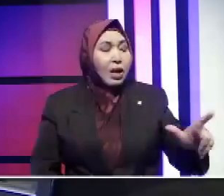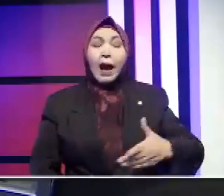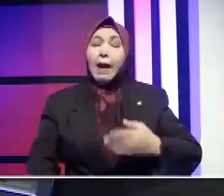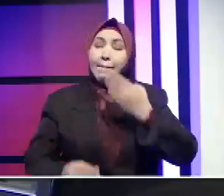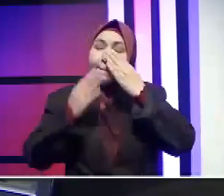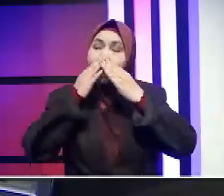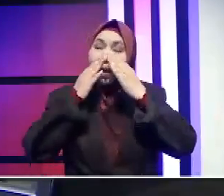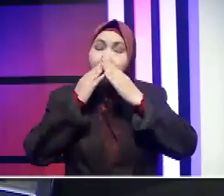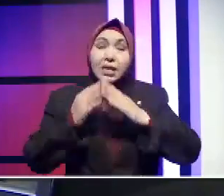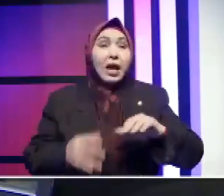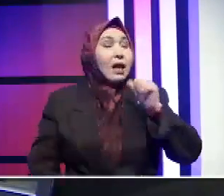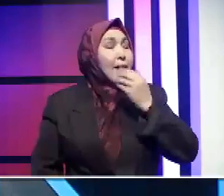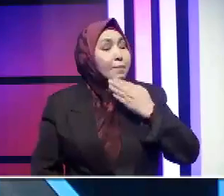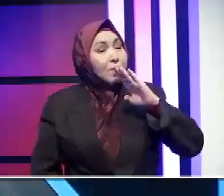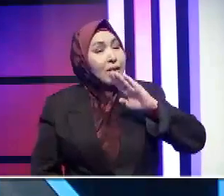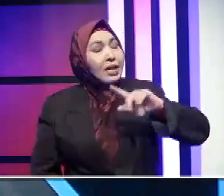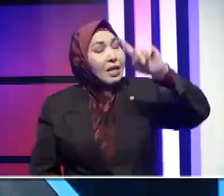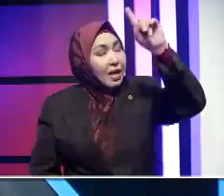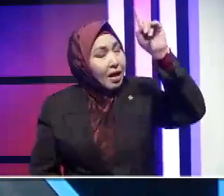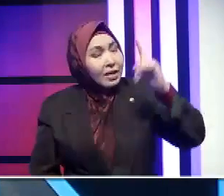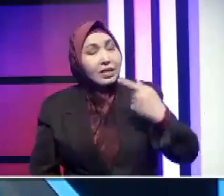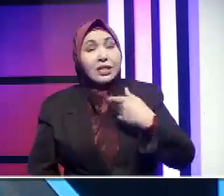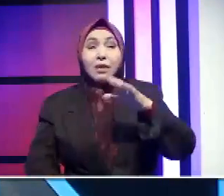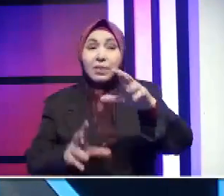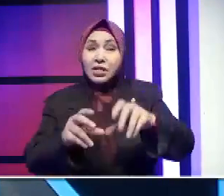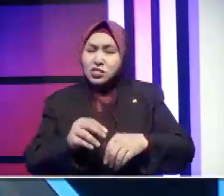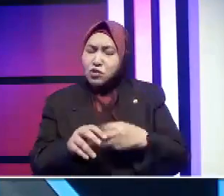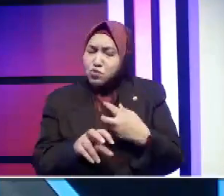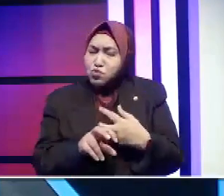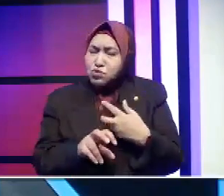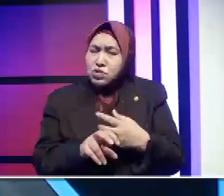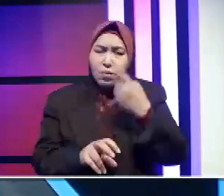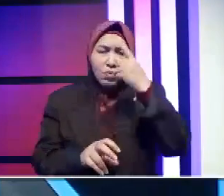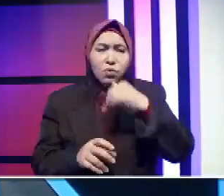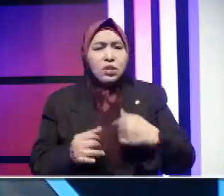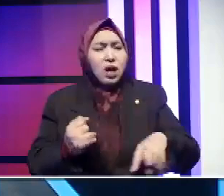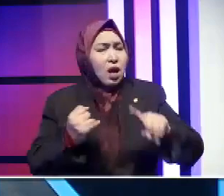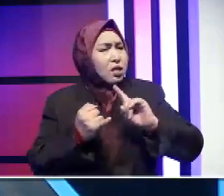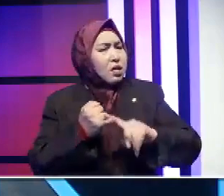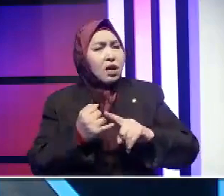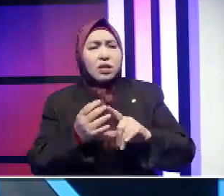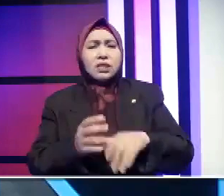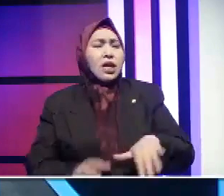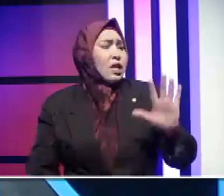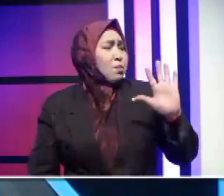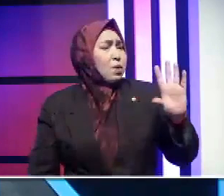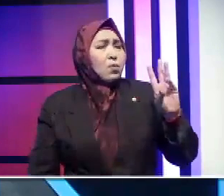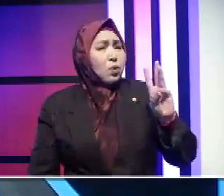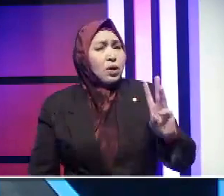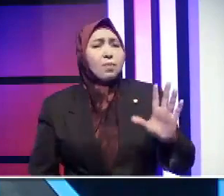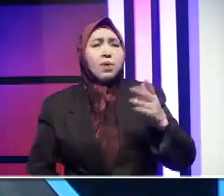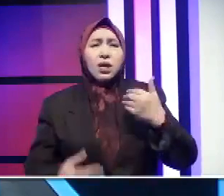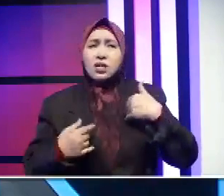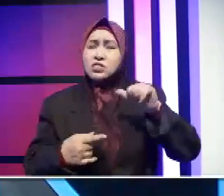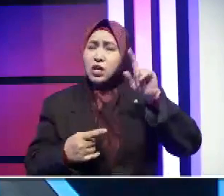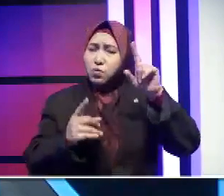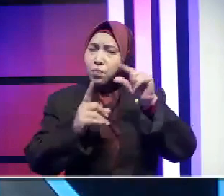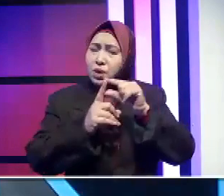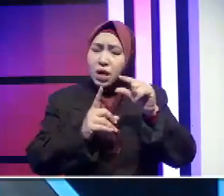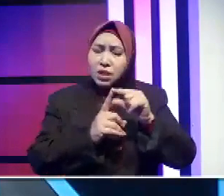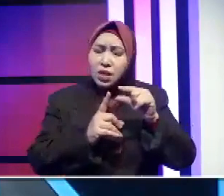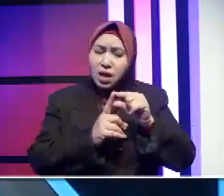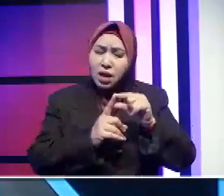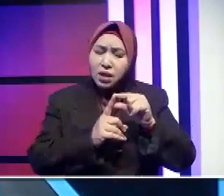Hai baik kita misi kita jadi pada ayat yang mungkin suka sekali untuk kita baca itu Ayat terakhir ayat 56 karena ada satu perkataan yang